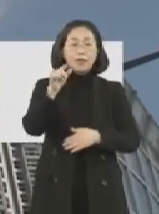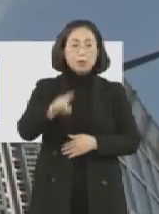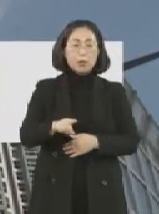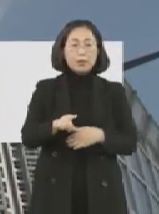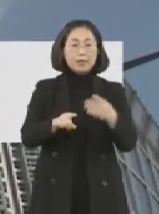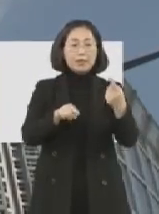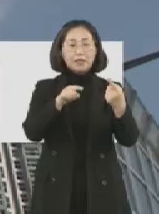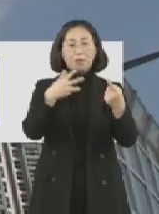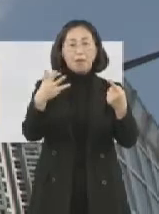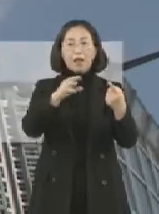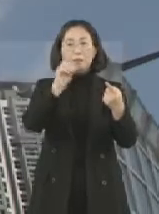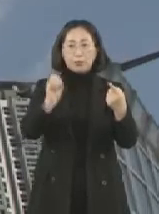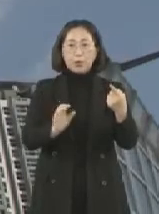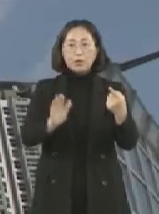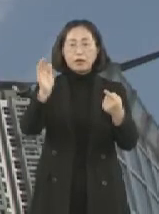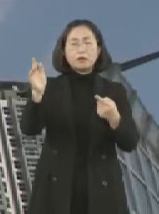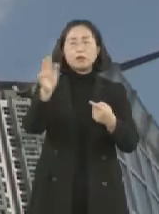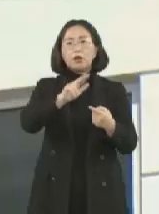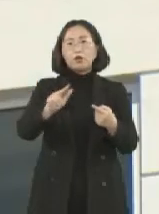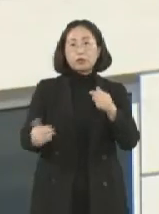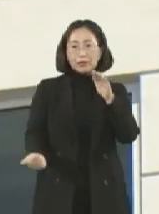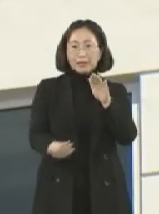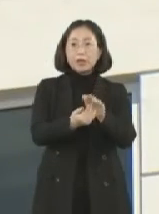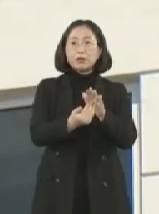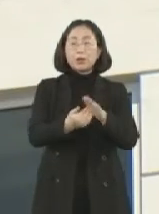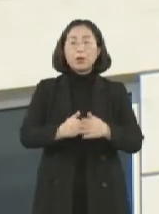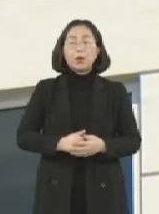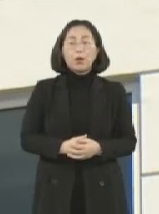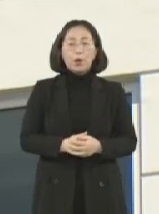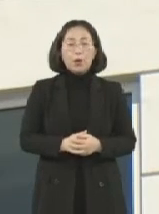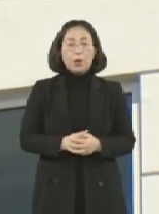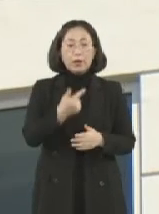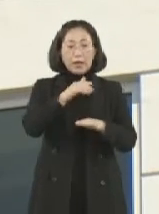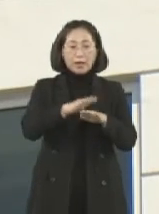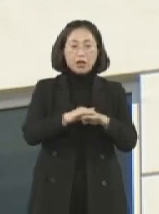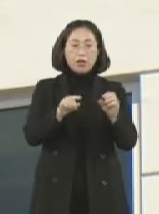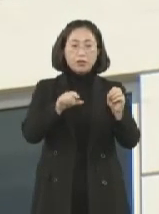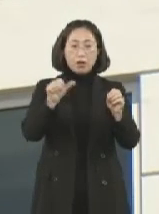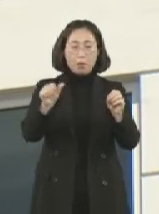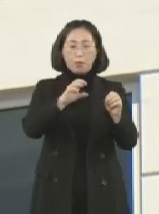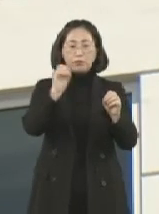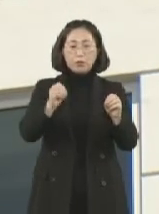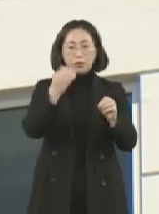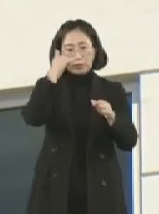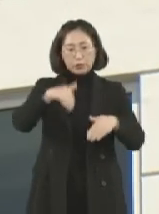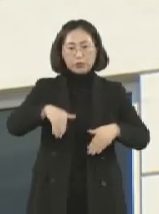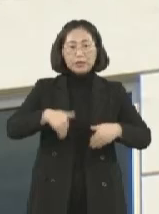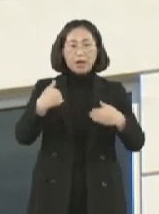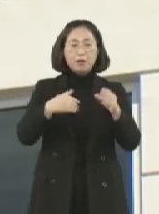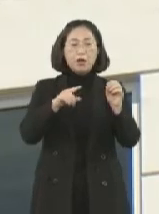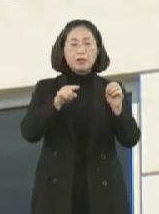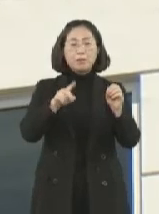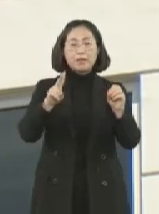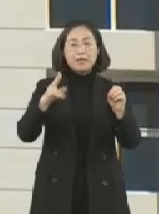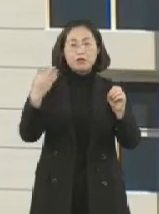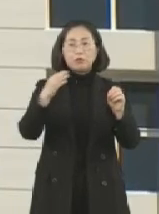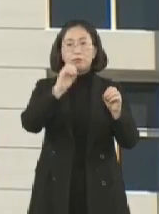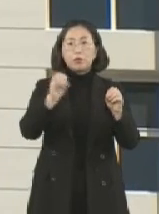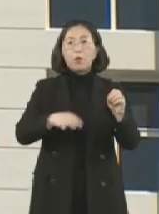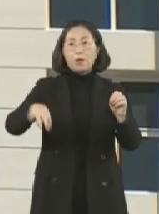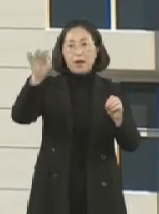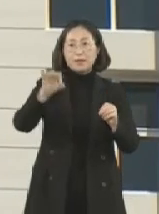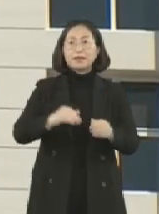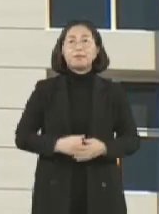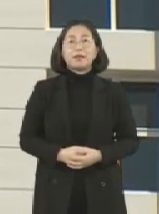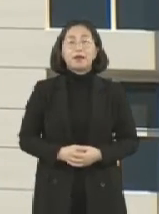1.78% 상승하며 전국 최고 상승률을 이어갔고 대전 0.5% 충남 0.29% 올랐습니다